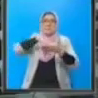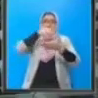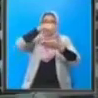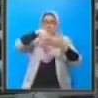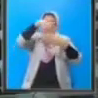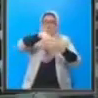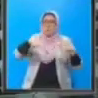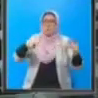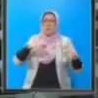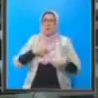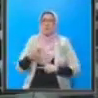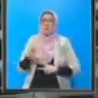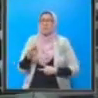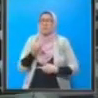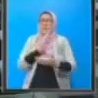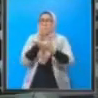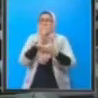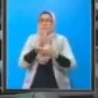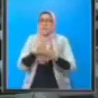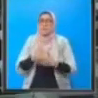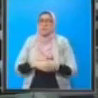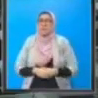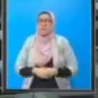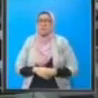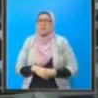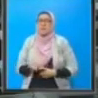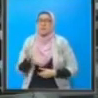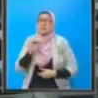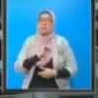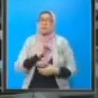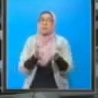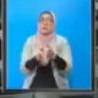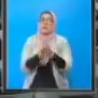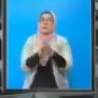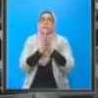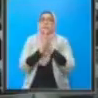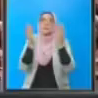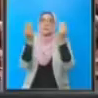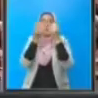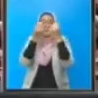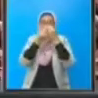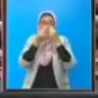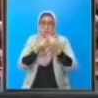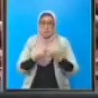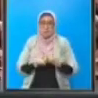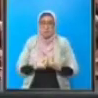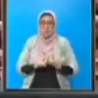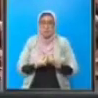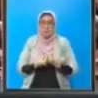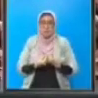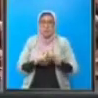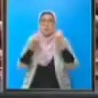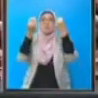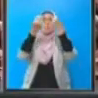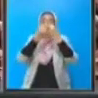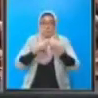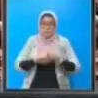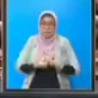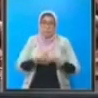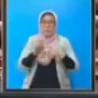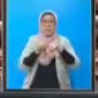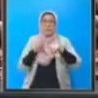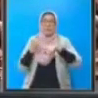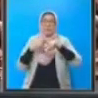sekali juga enggak ada tidak Cina nama baik saya minta penghitung here Day by touching untuk memberi